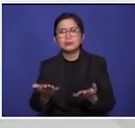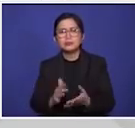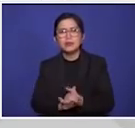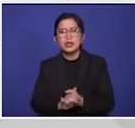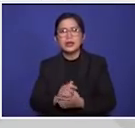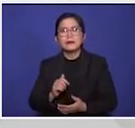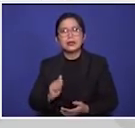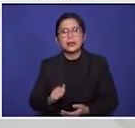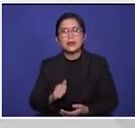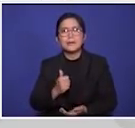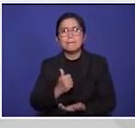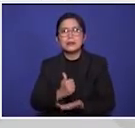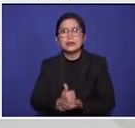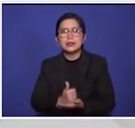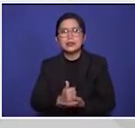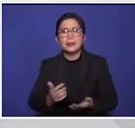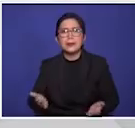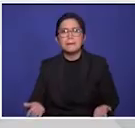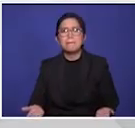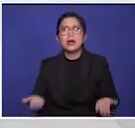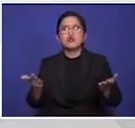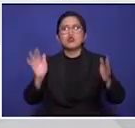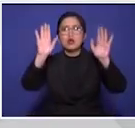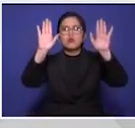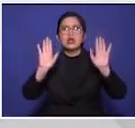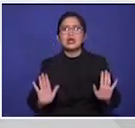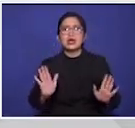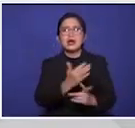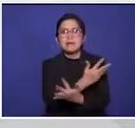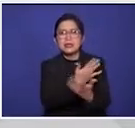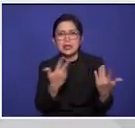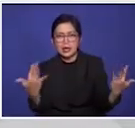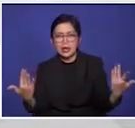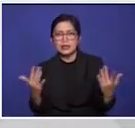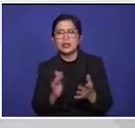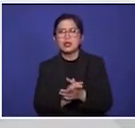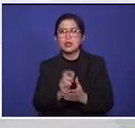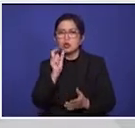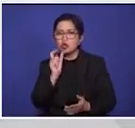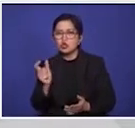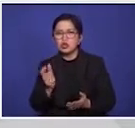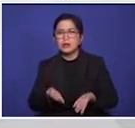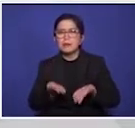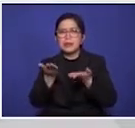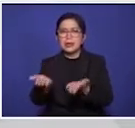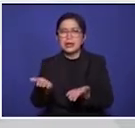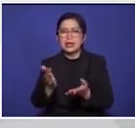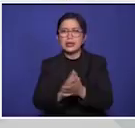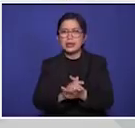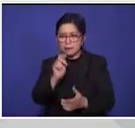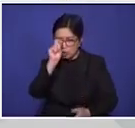lagi membangun budaya masyarakat untuk memberikan penghormatan